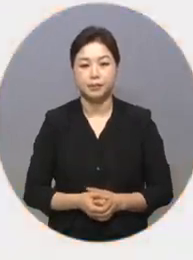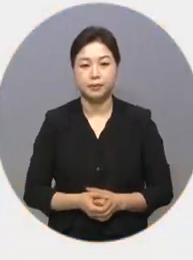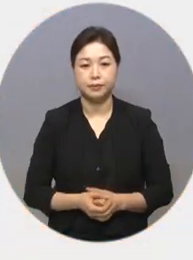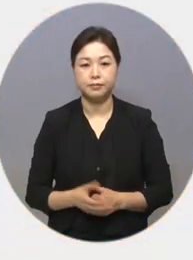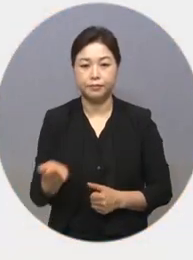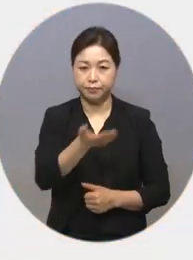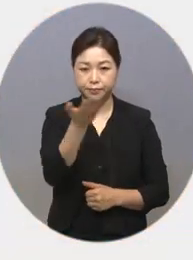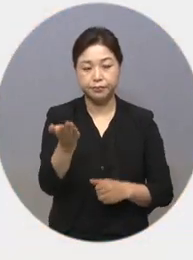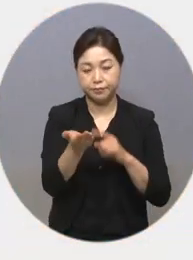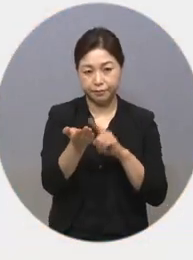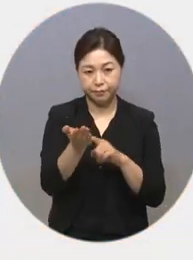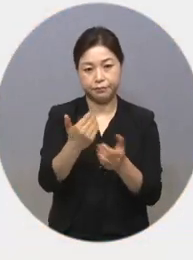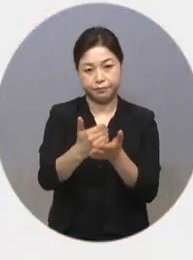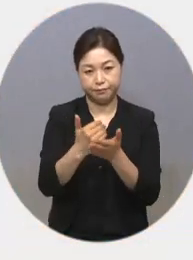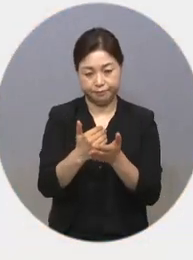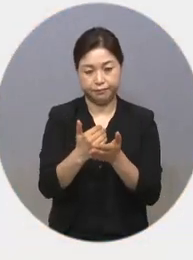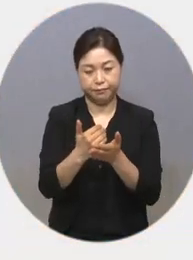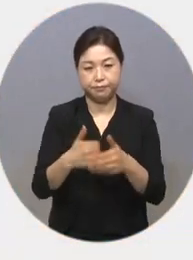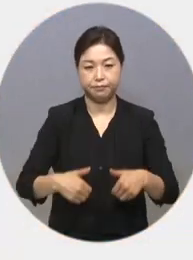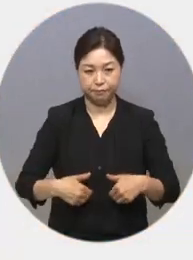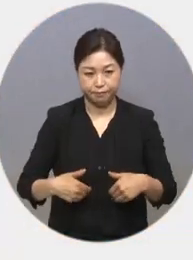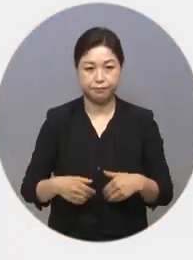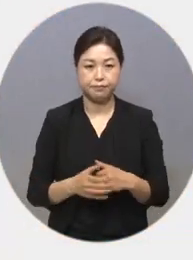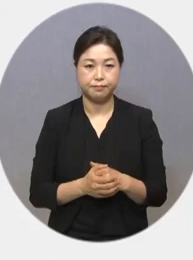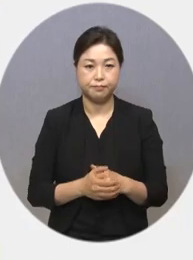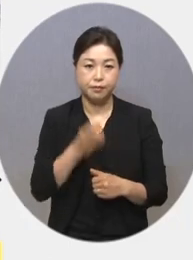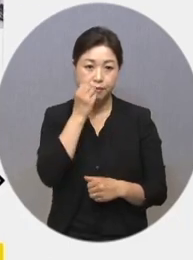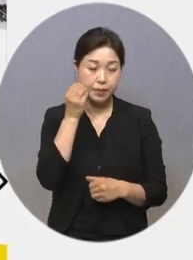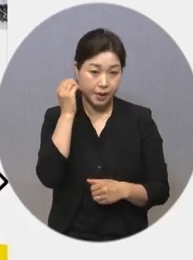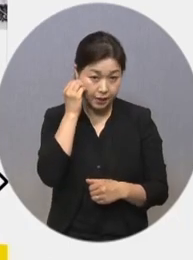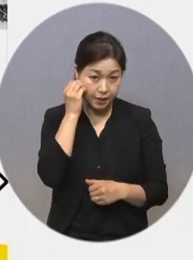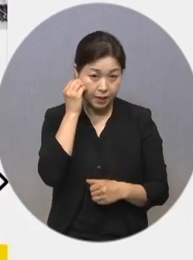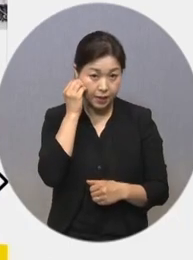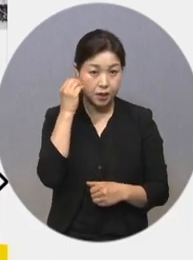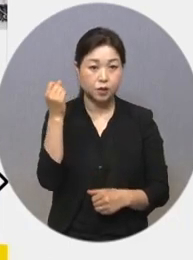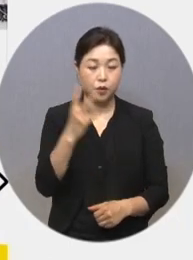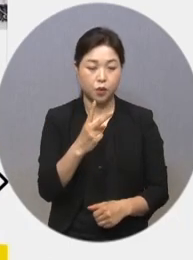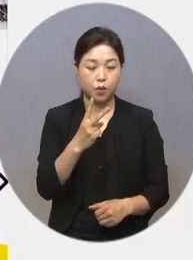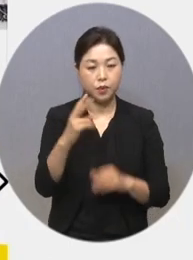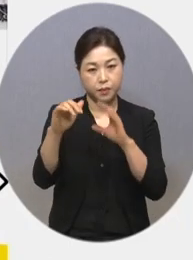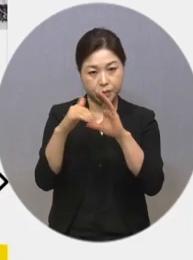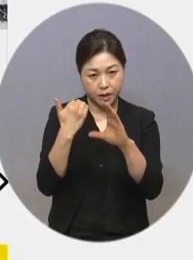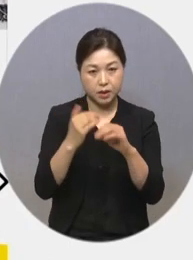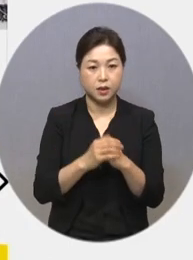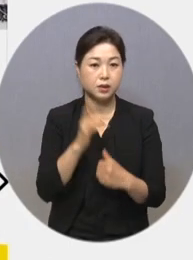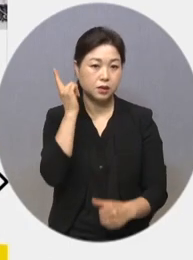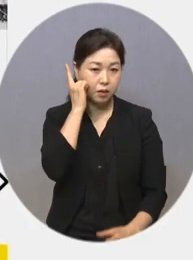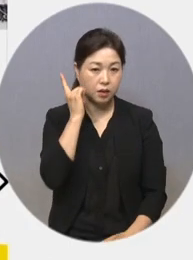시청자 여러분의 제보를 기다립니다. 웰페어뉴스 홈페이지 또는 전자우편